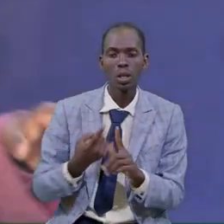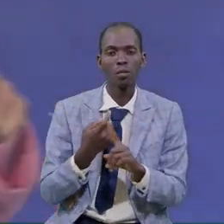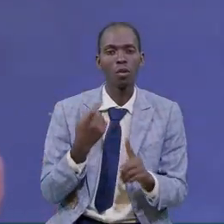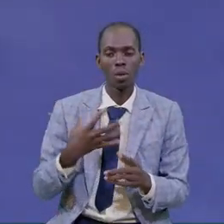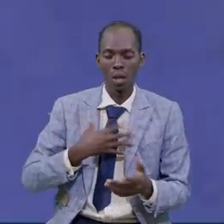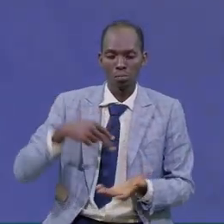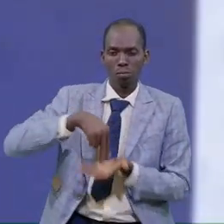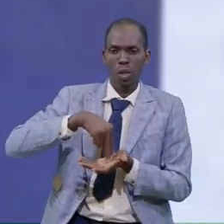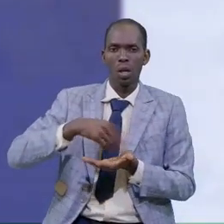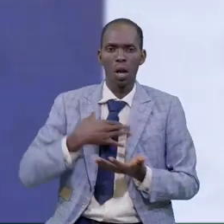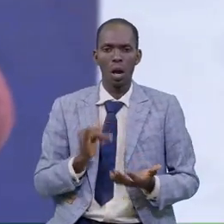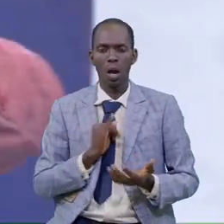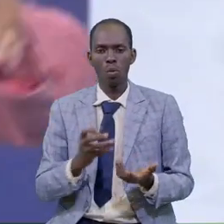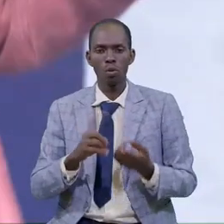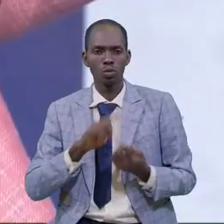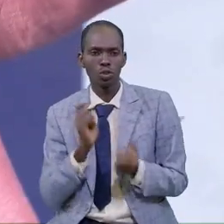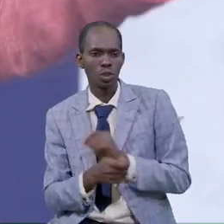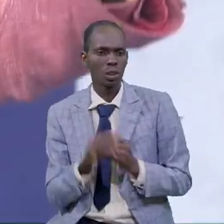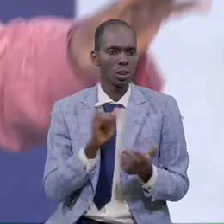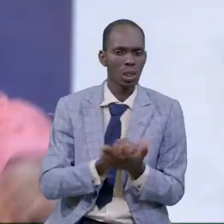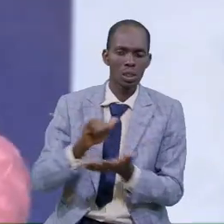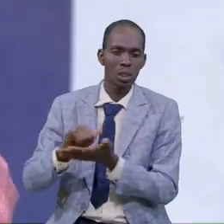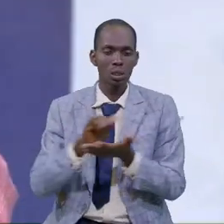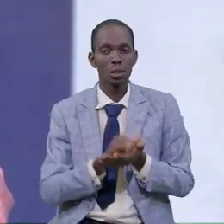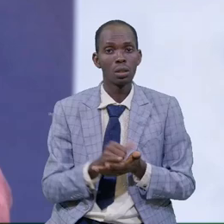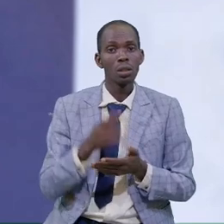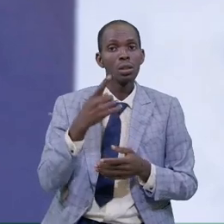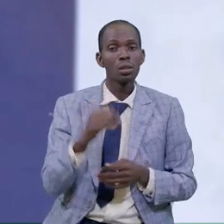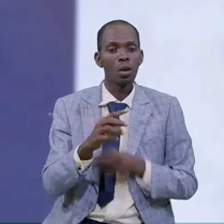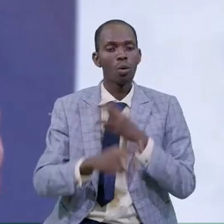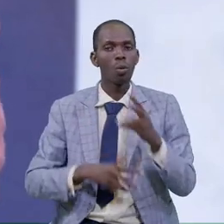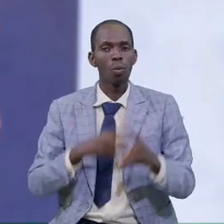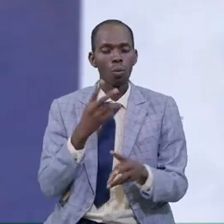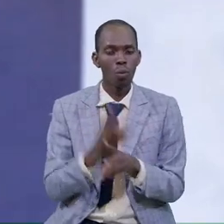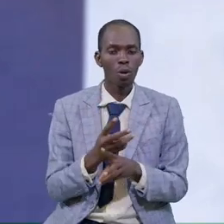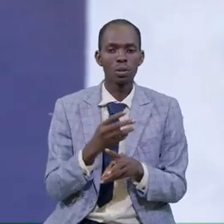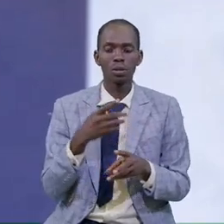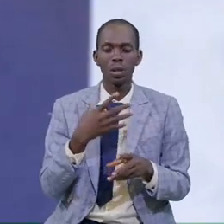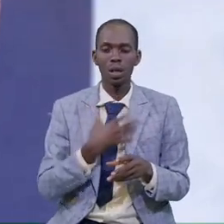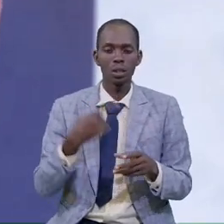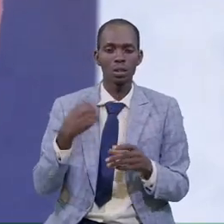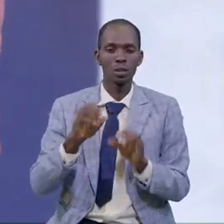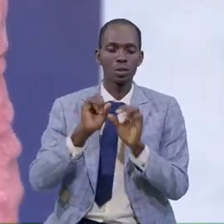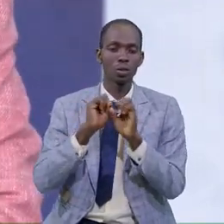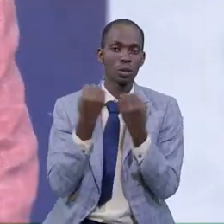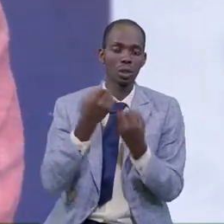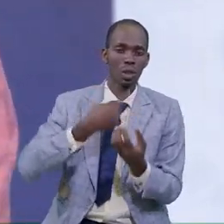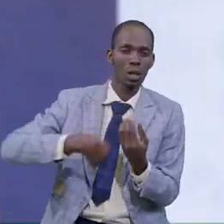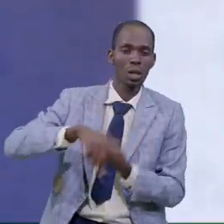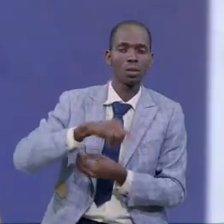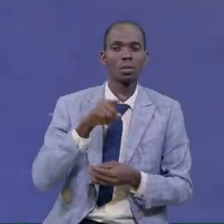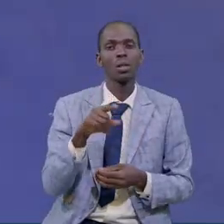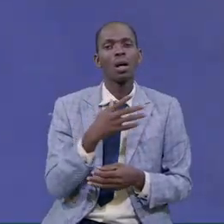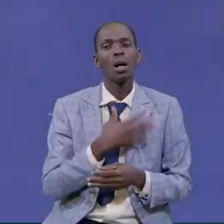disent, je vais changer ceci. Non, le monde, la société autour d'eux et le monde au-delà de